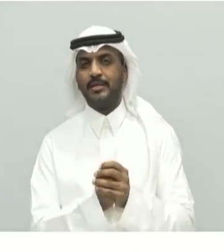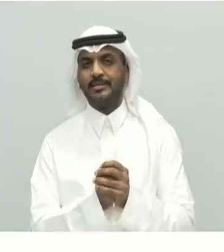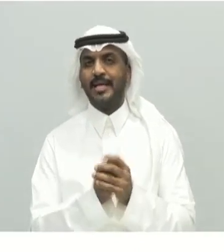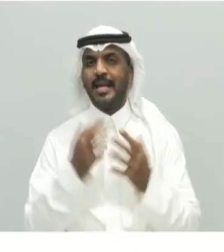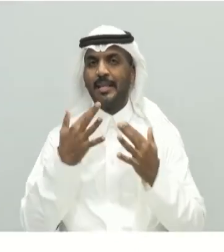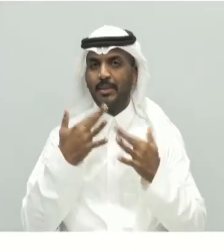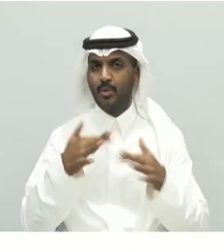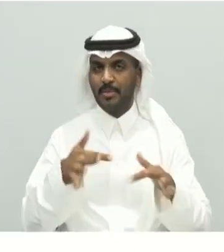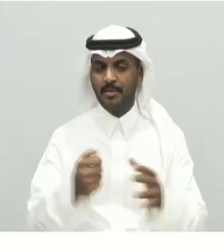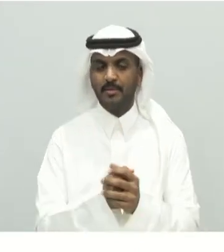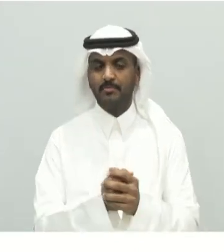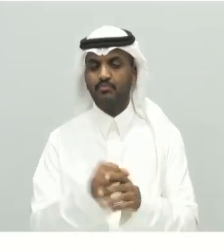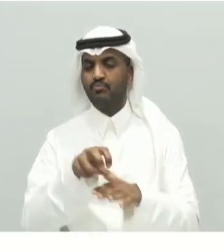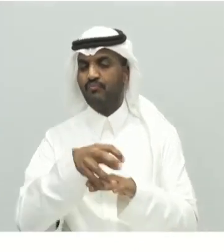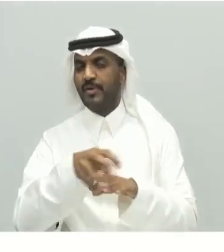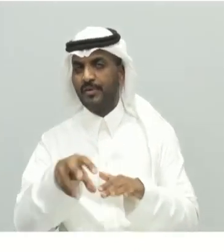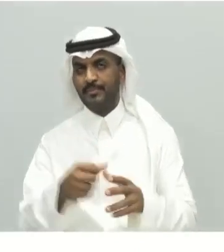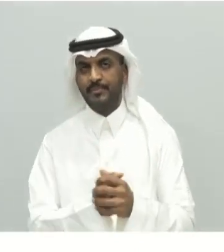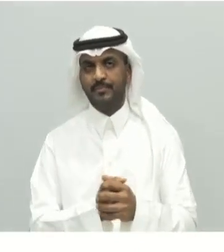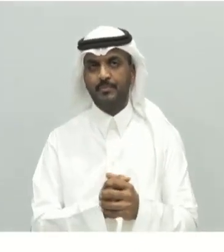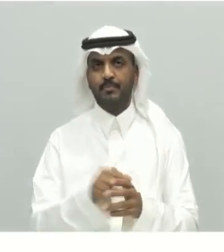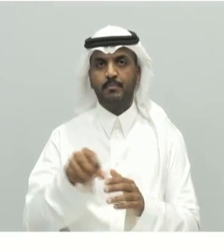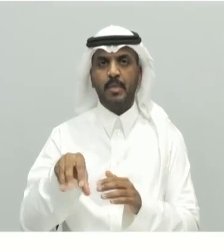فرعيه متوزعه في بعض